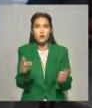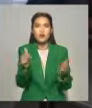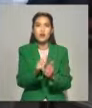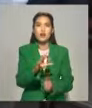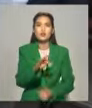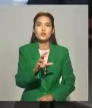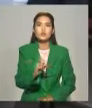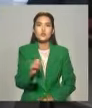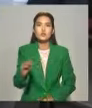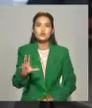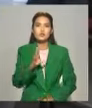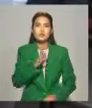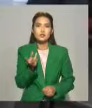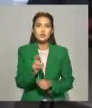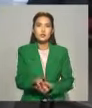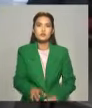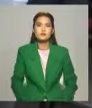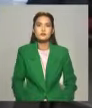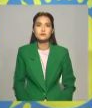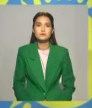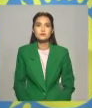секретарь политобъединения Ержан Жилкобаев.